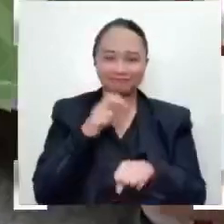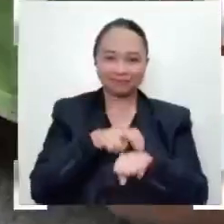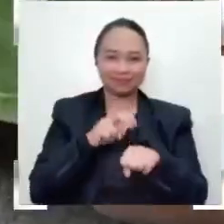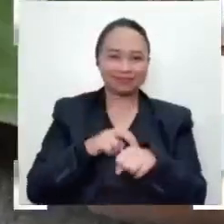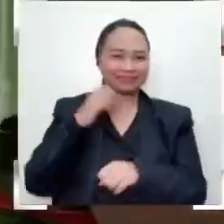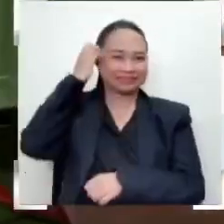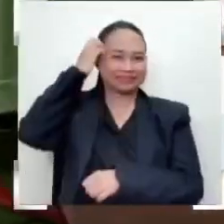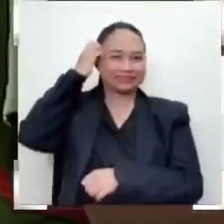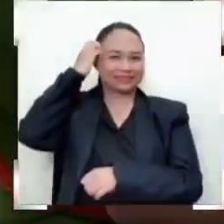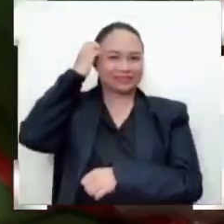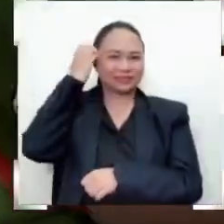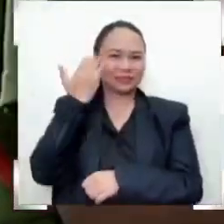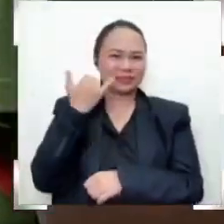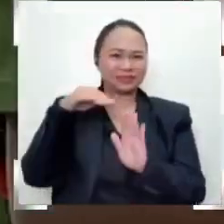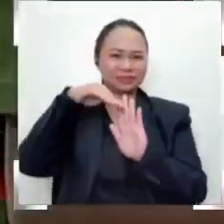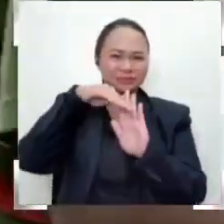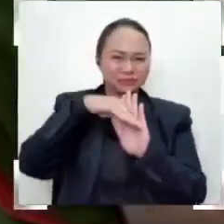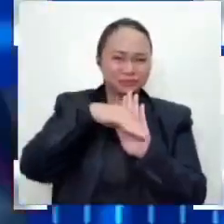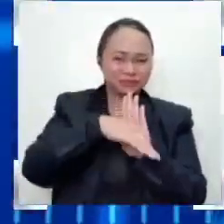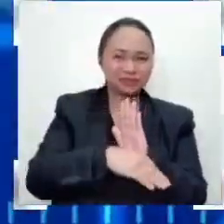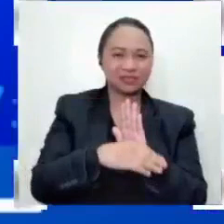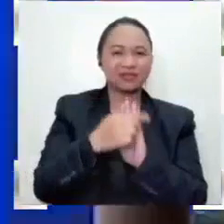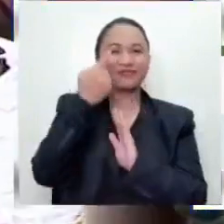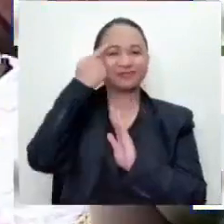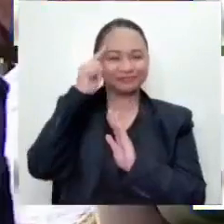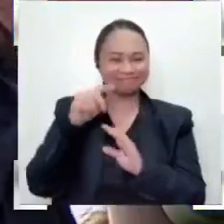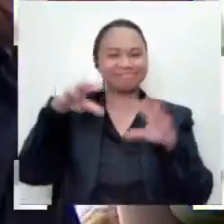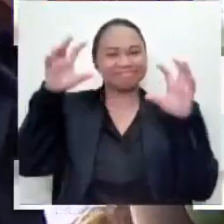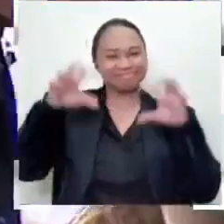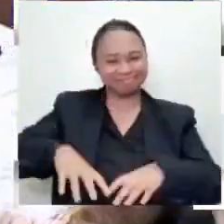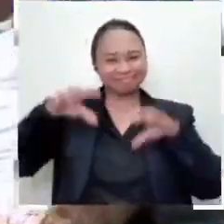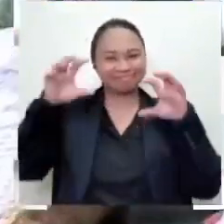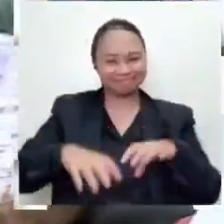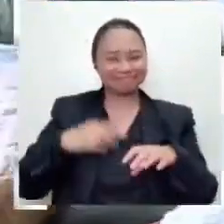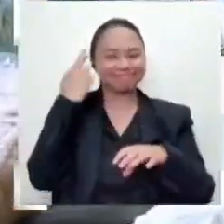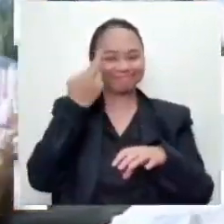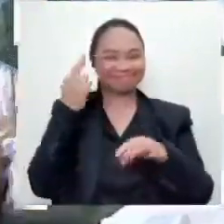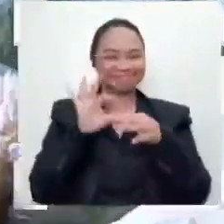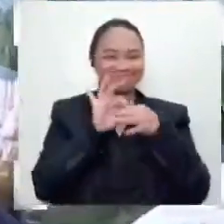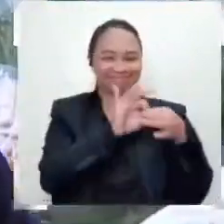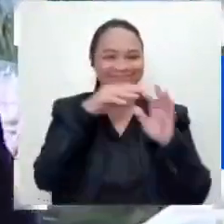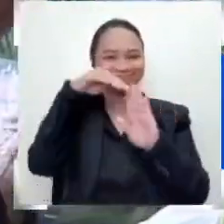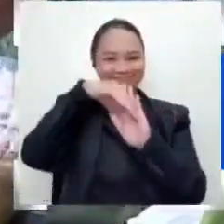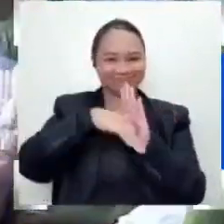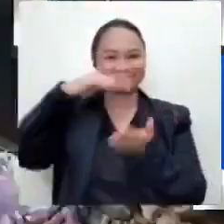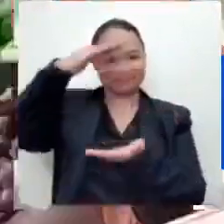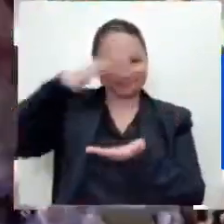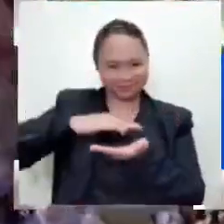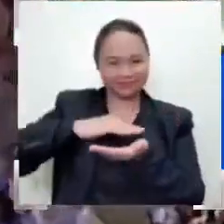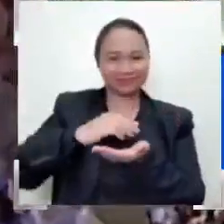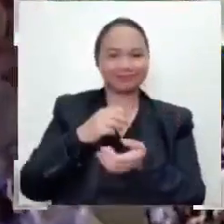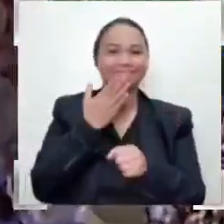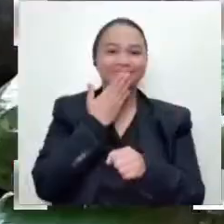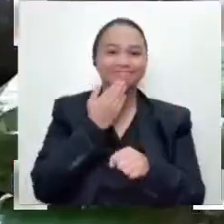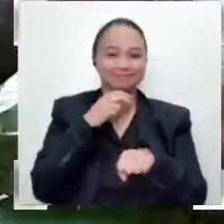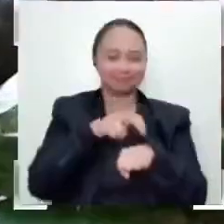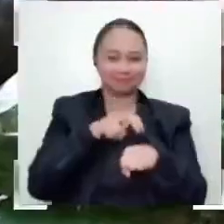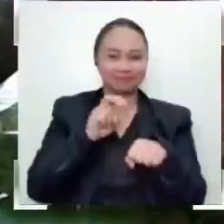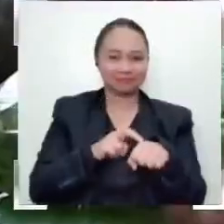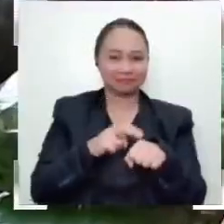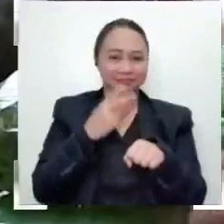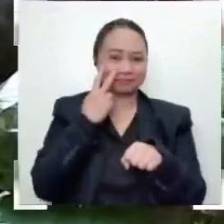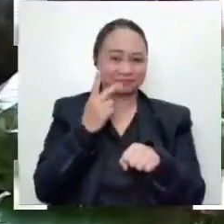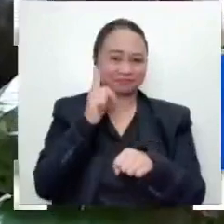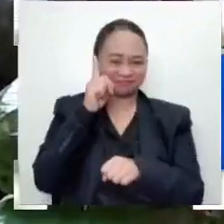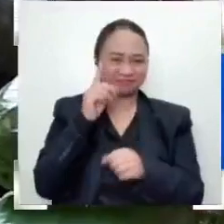sa pag-ulan at bagyo nitong mga nakaraang buwan. Karamihan po ng kamote namin po, nalulusaw. Namalit na sir eh, kasaka